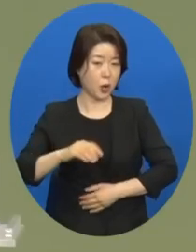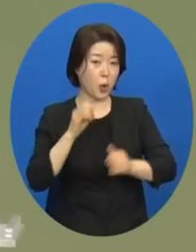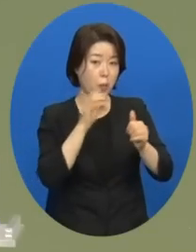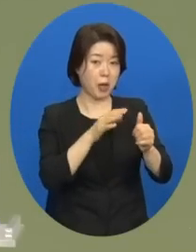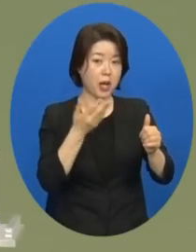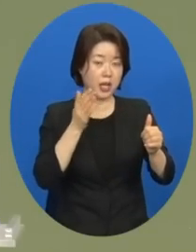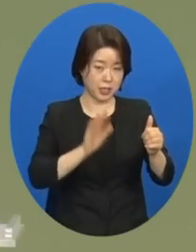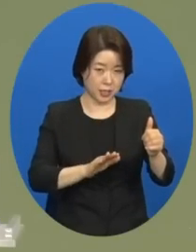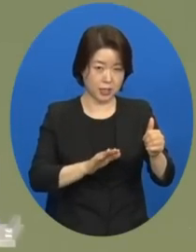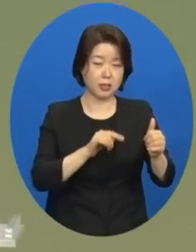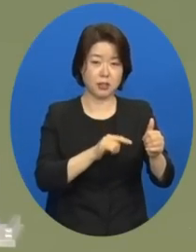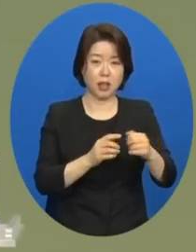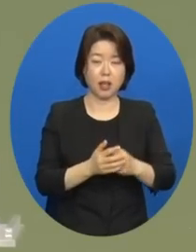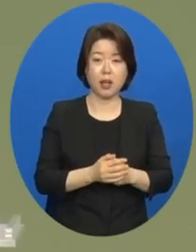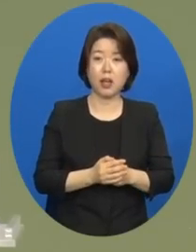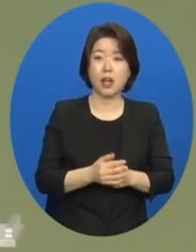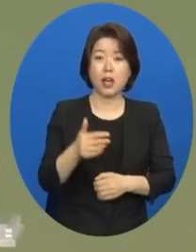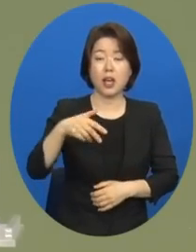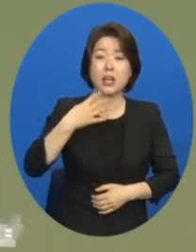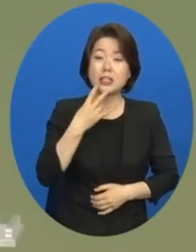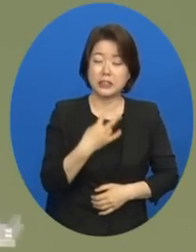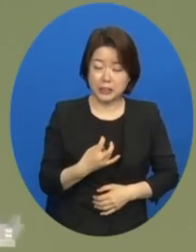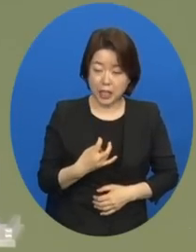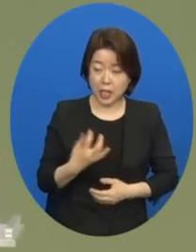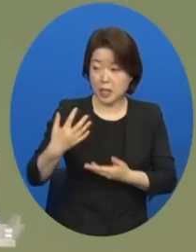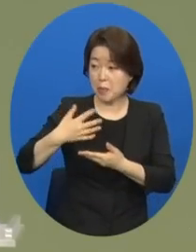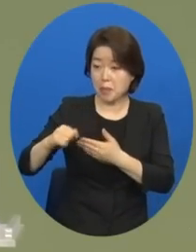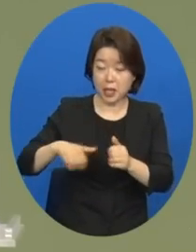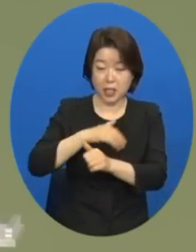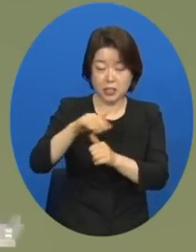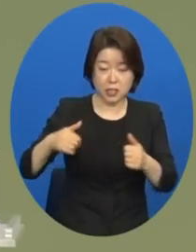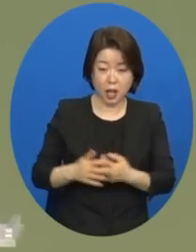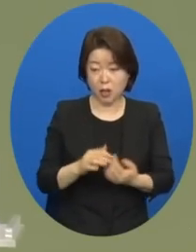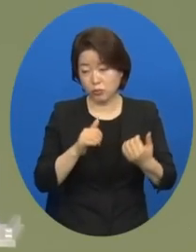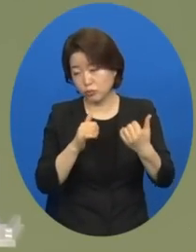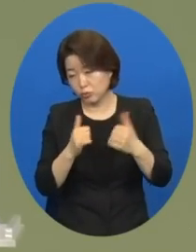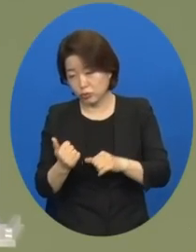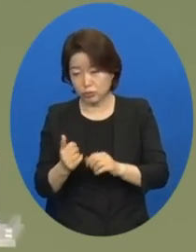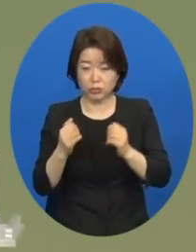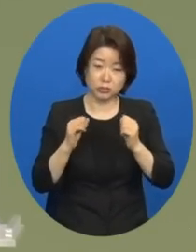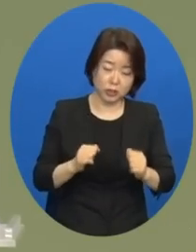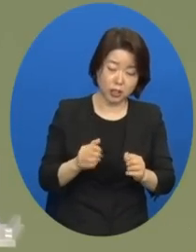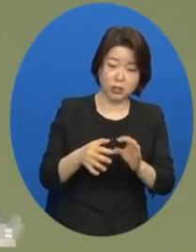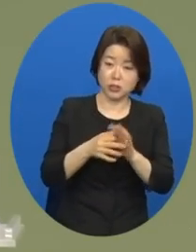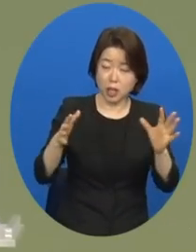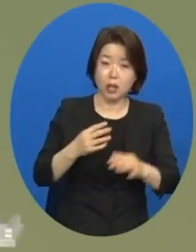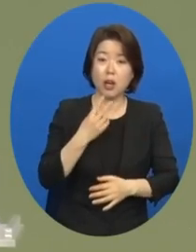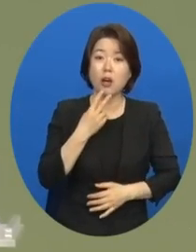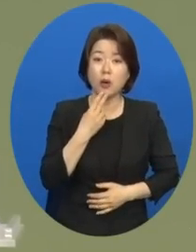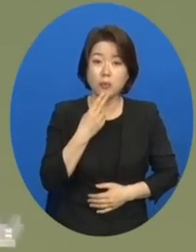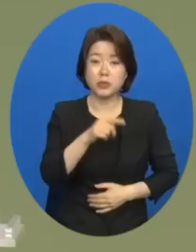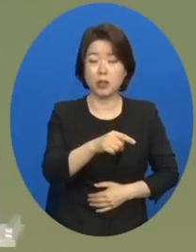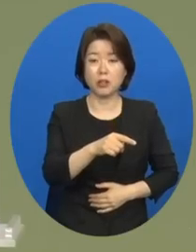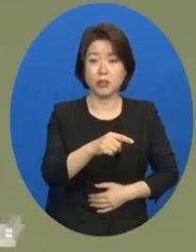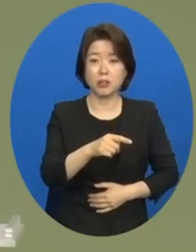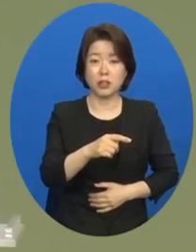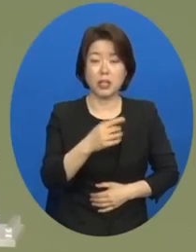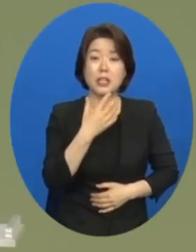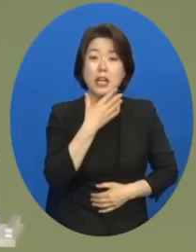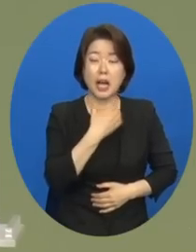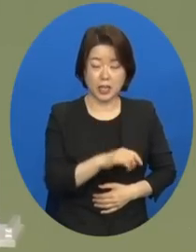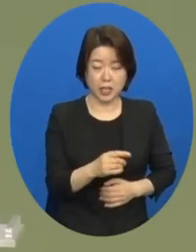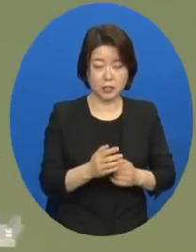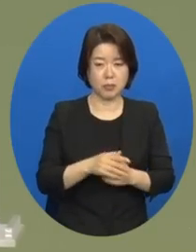사라를 뺏길 형편에서는 죽던지 말든지 상관이 하나도 없다 아브라함이 그 아들을 내쫓으리라